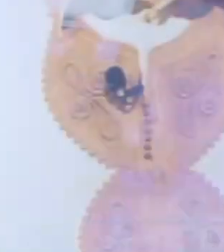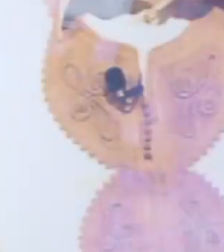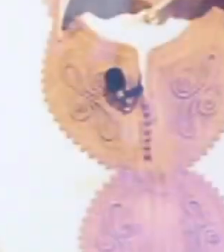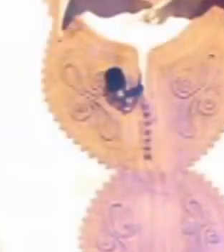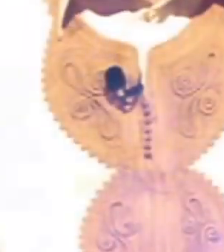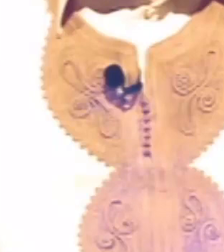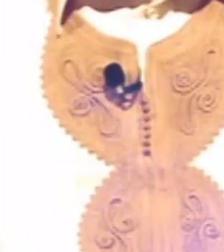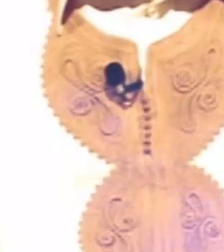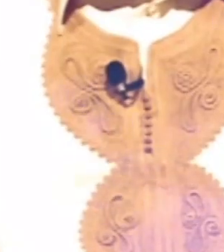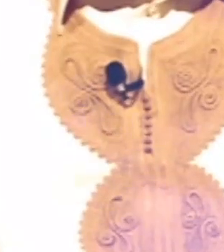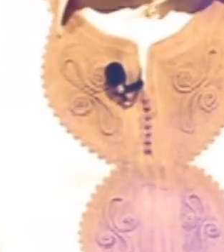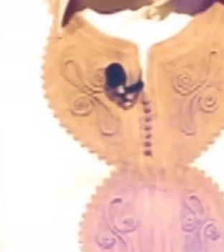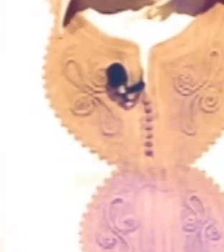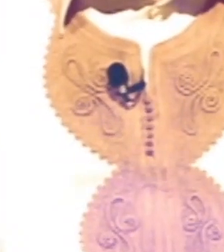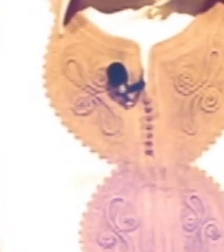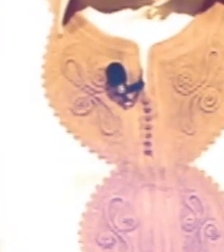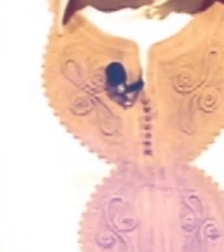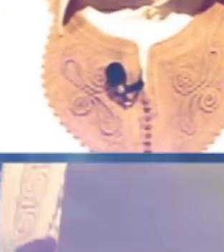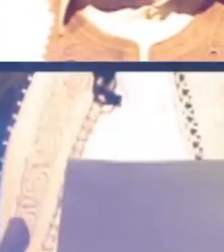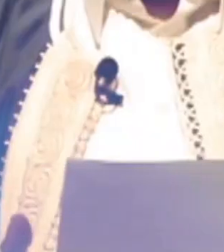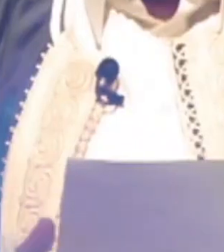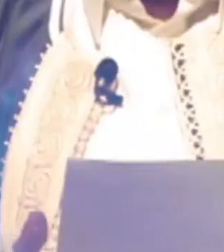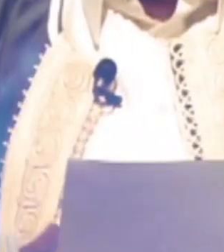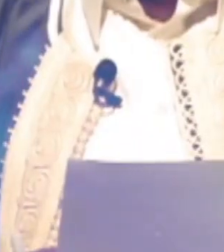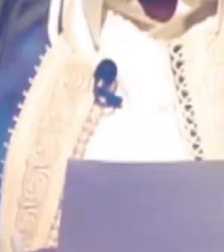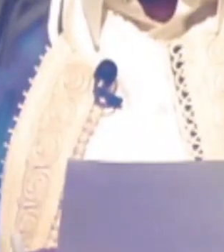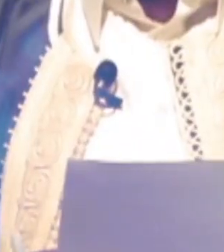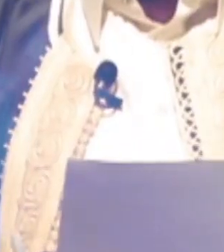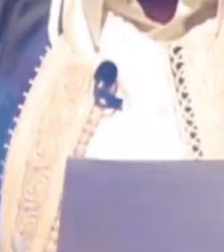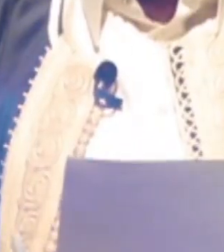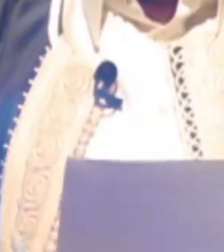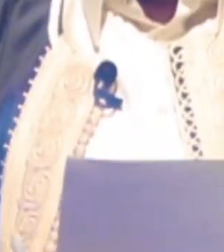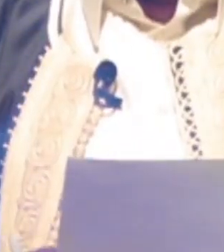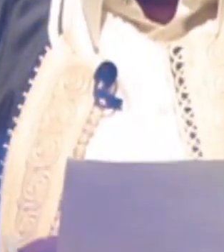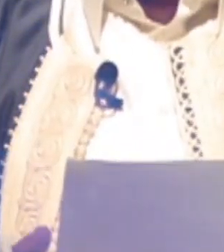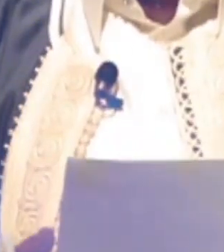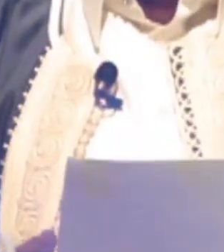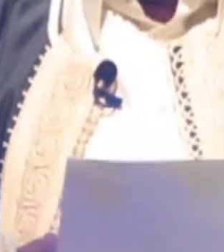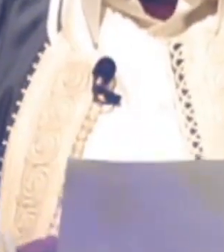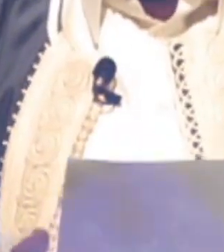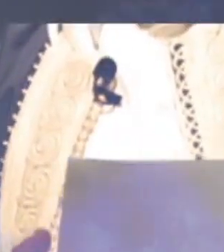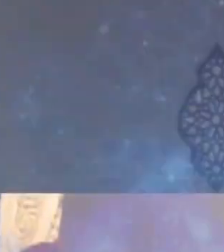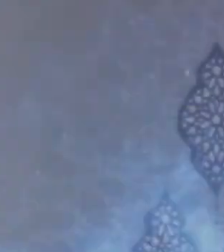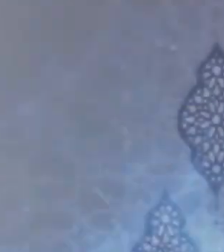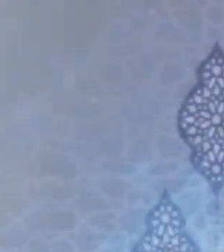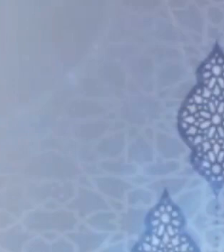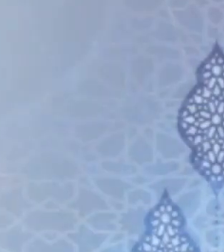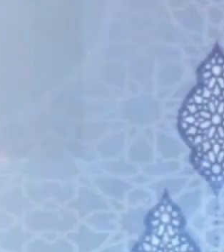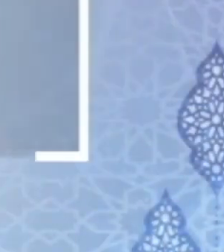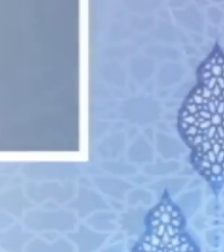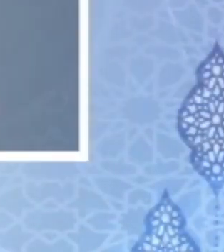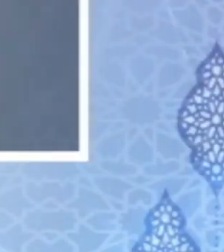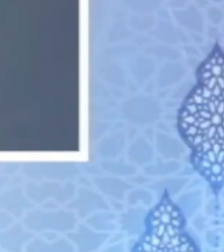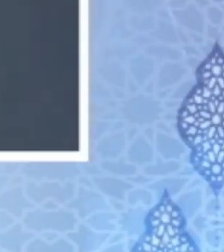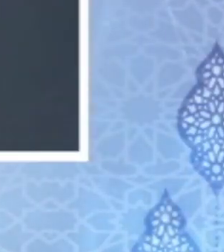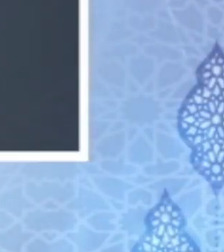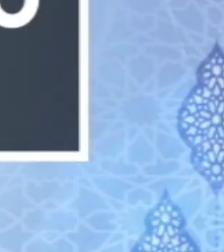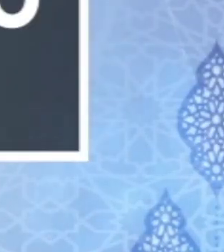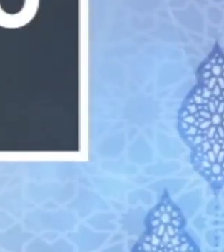نشاورهم ونأخذ من ضياهم إخاء، إن أمر الناس